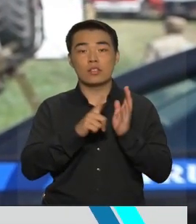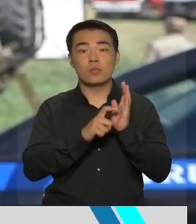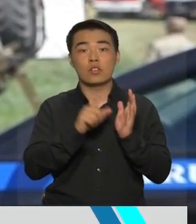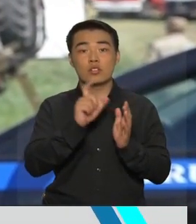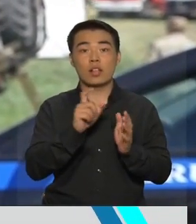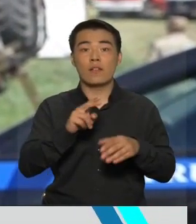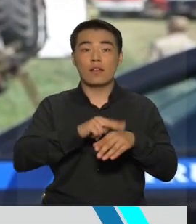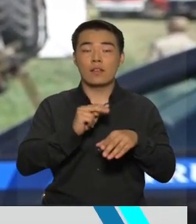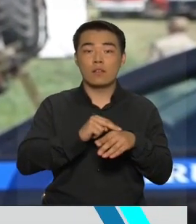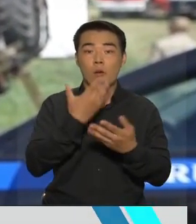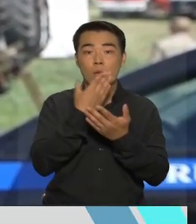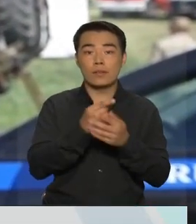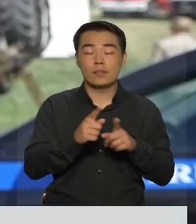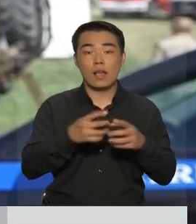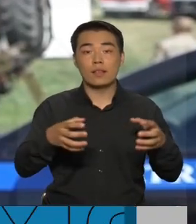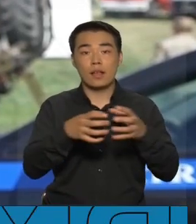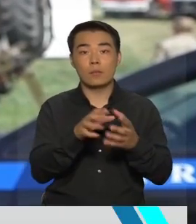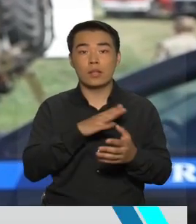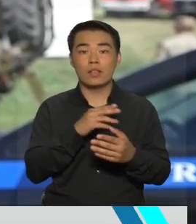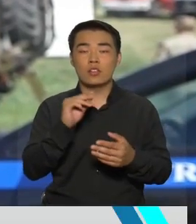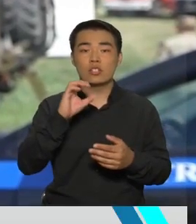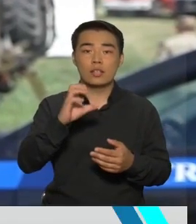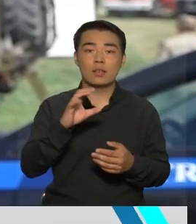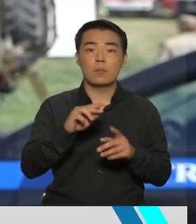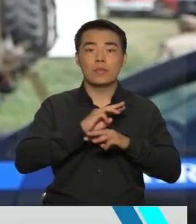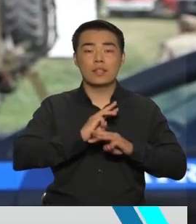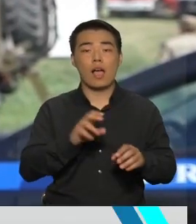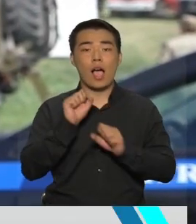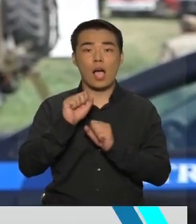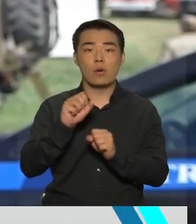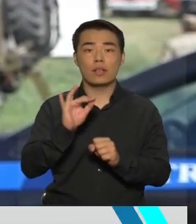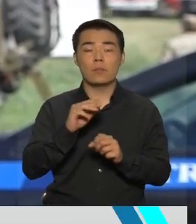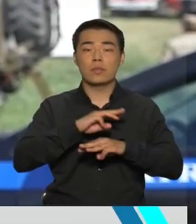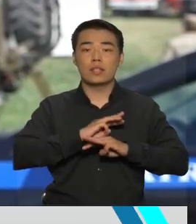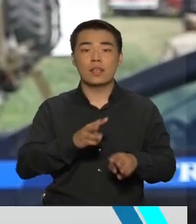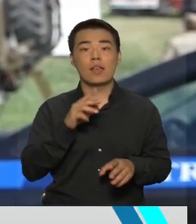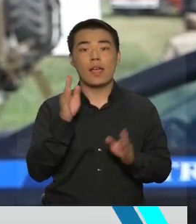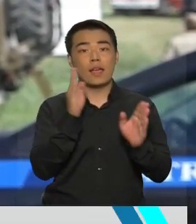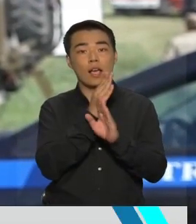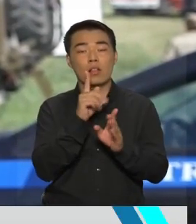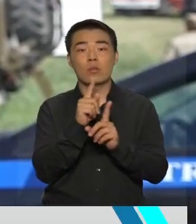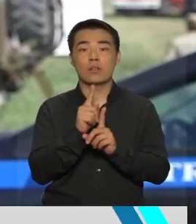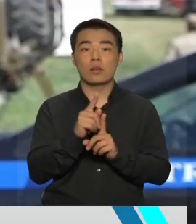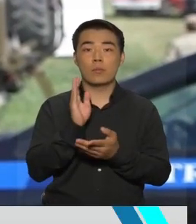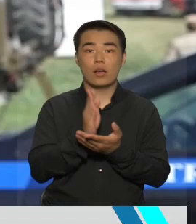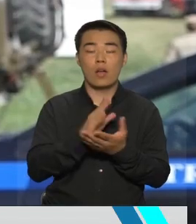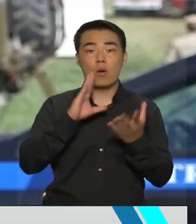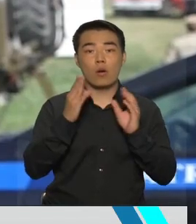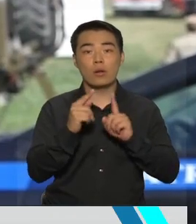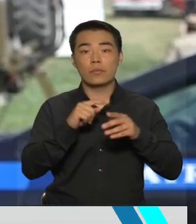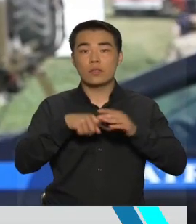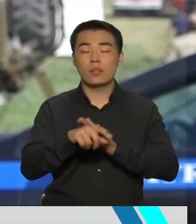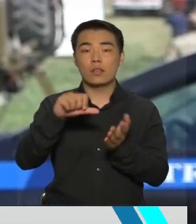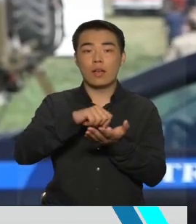человек личного состава. Это представители МЧС, Министерства обороны, Министерства экологии. Кроме того, в тушении пожара